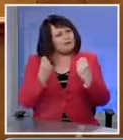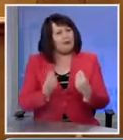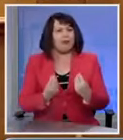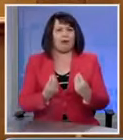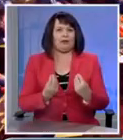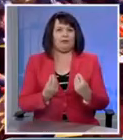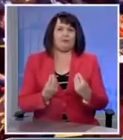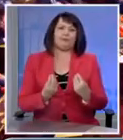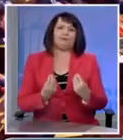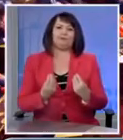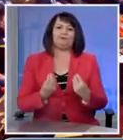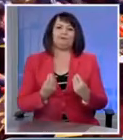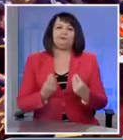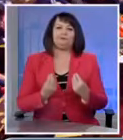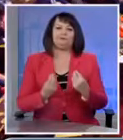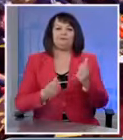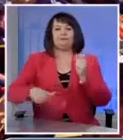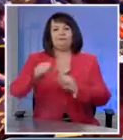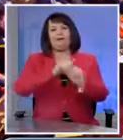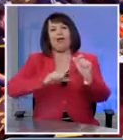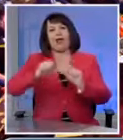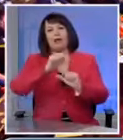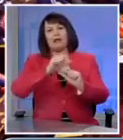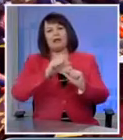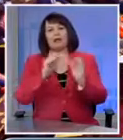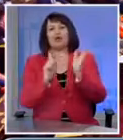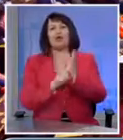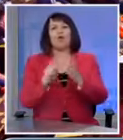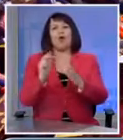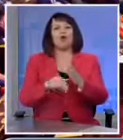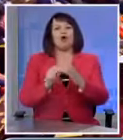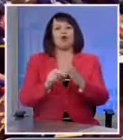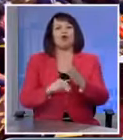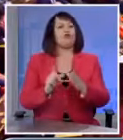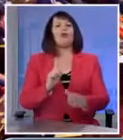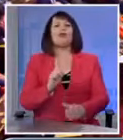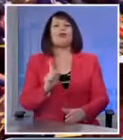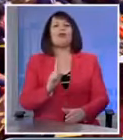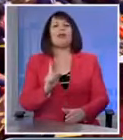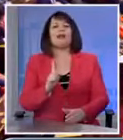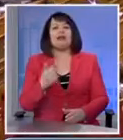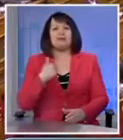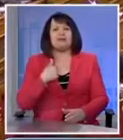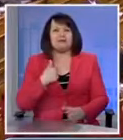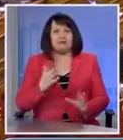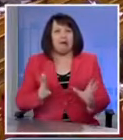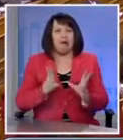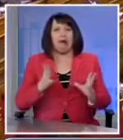Η αλλαγή του εκλογικού νόμου, λοιπόν, δεν είναι κίνηση αντιπερισπασμού